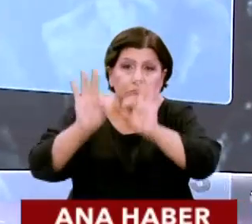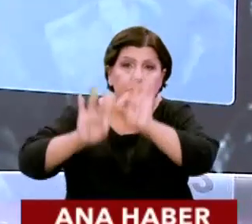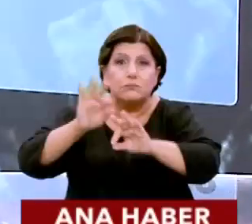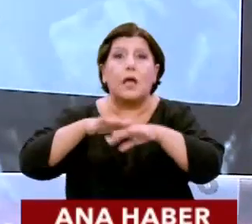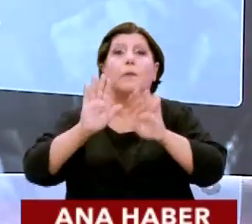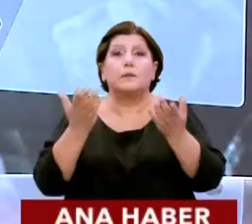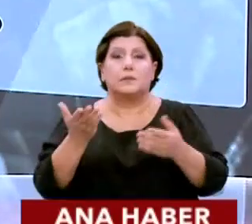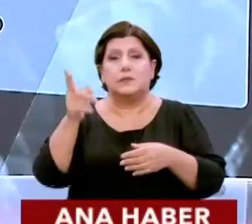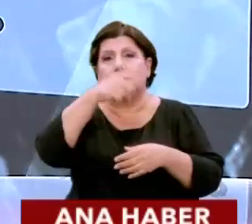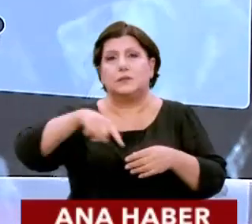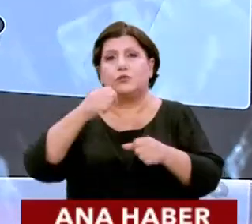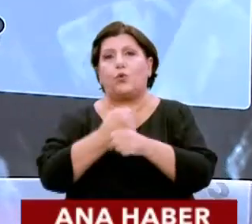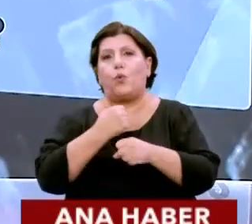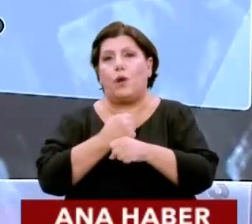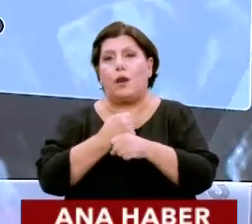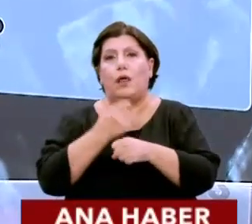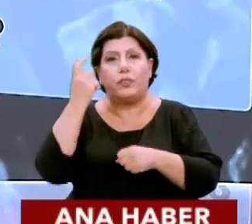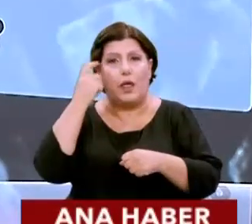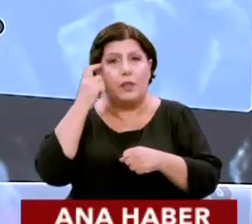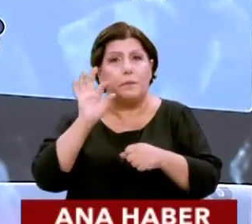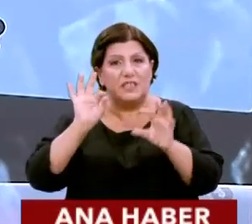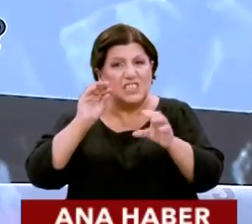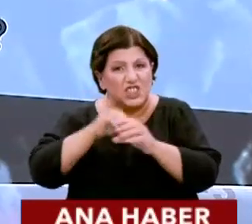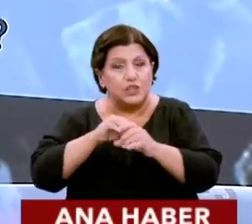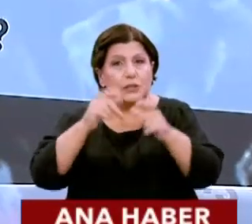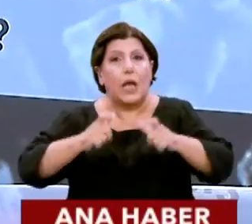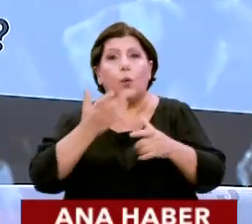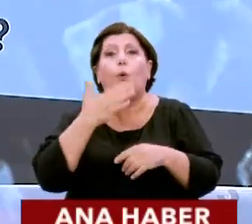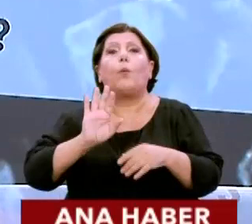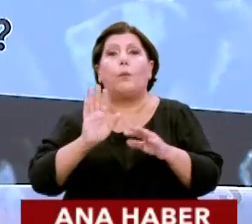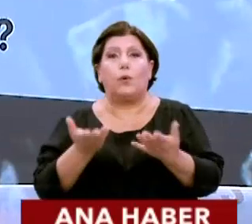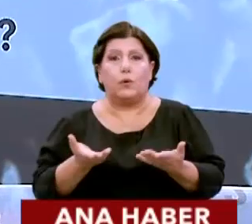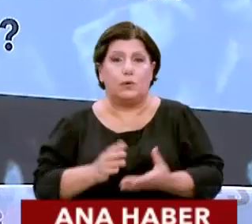bunun Sizin görev tanımlamanız içinde yeri yok mu